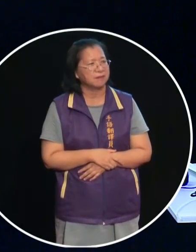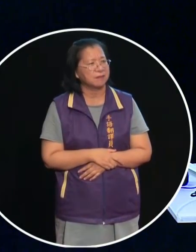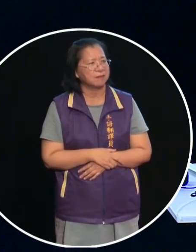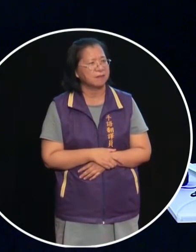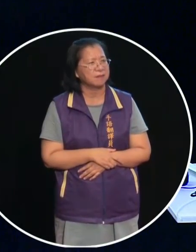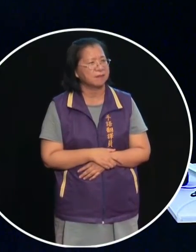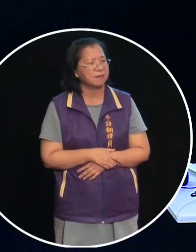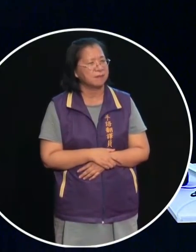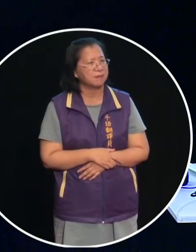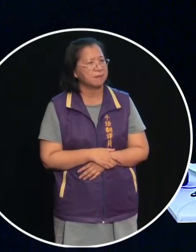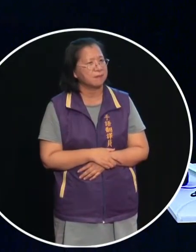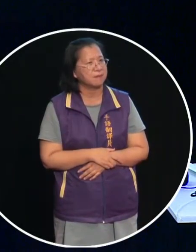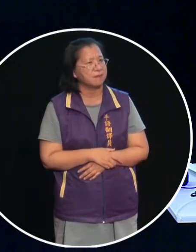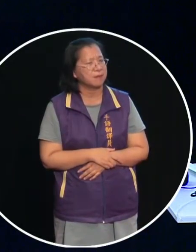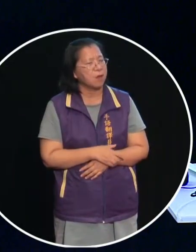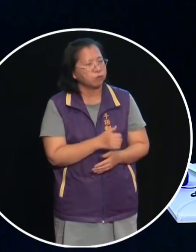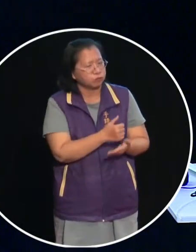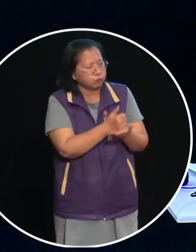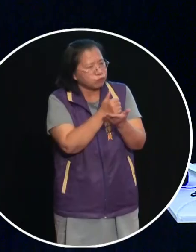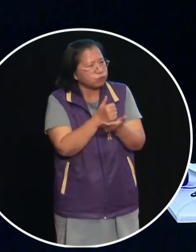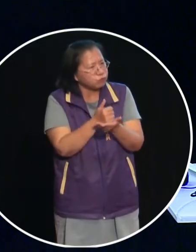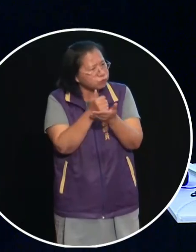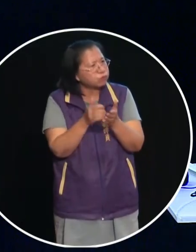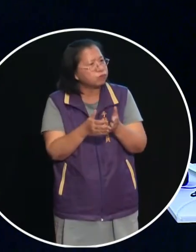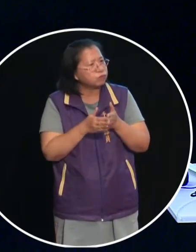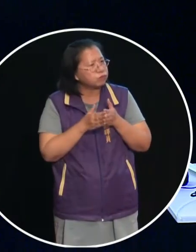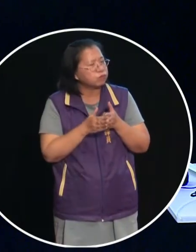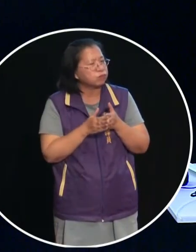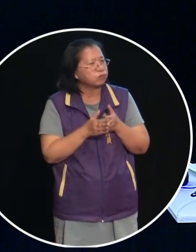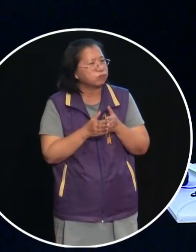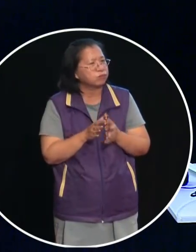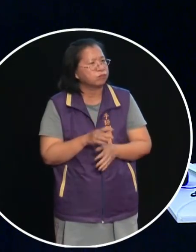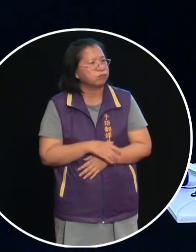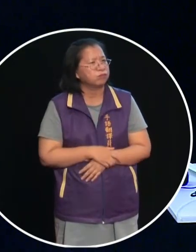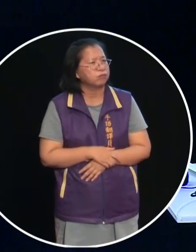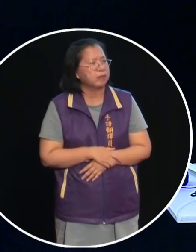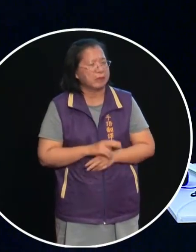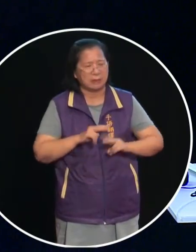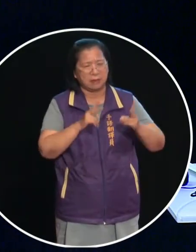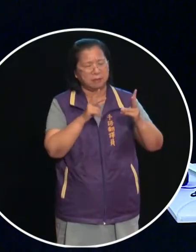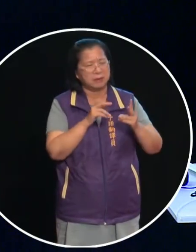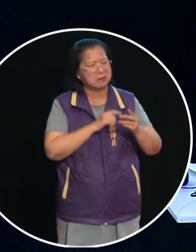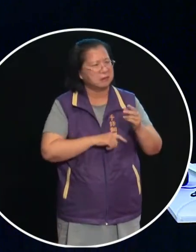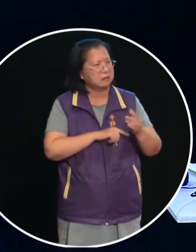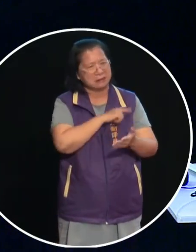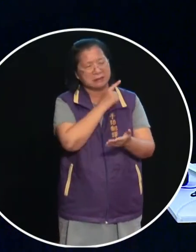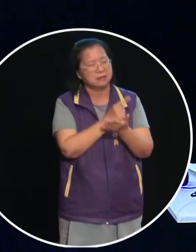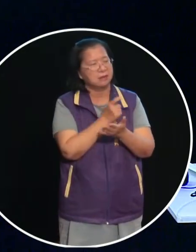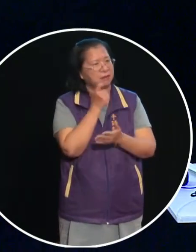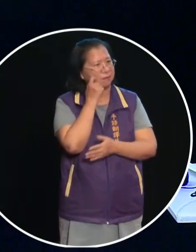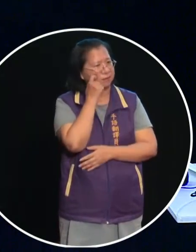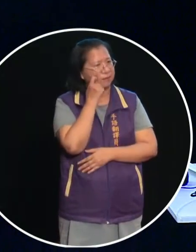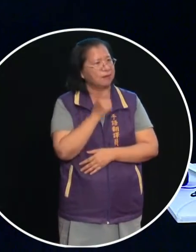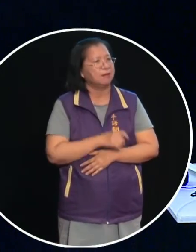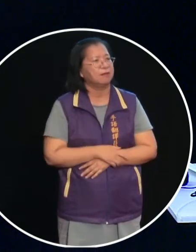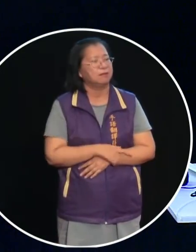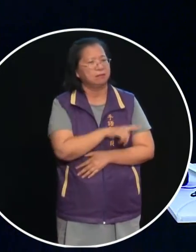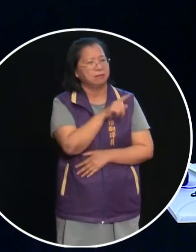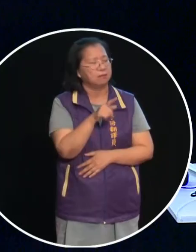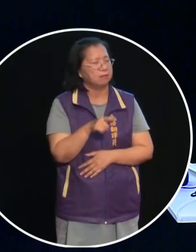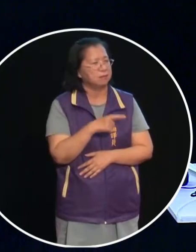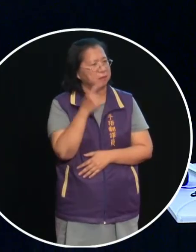该要他也要尊重他，所以没有办法完全改变他的那个反台的意愿。